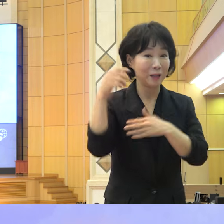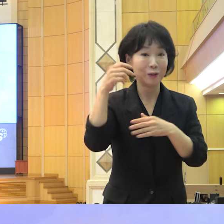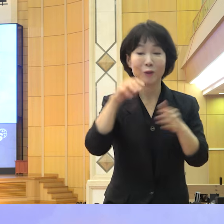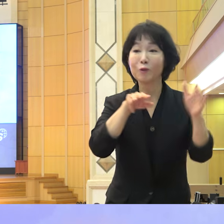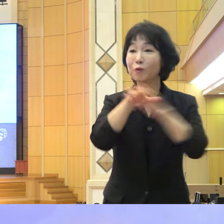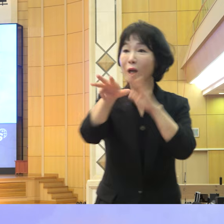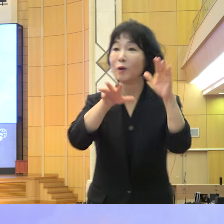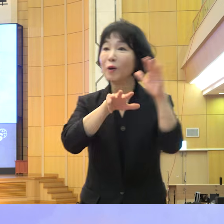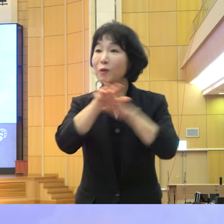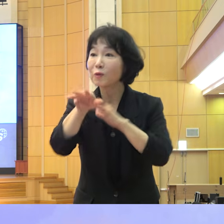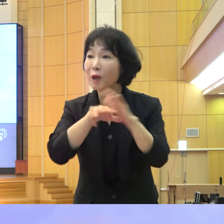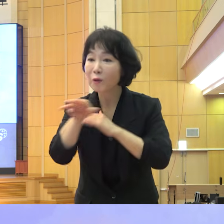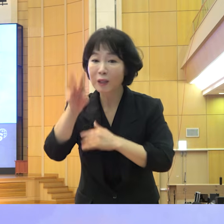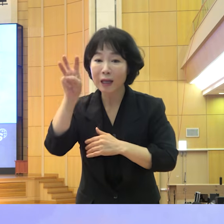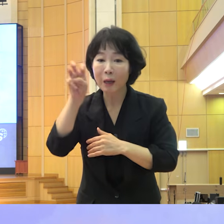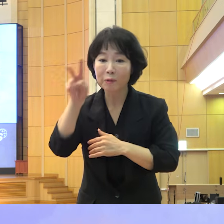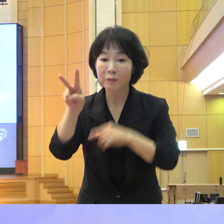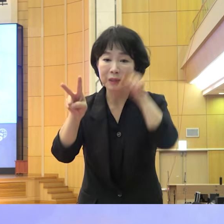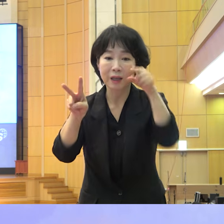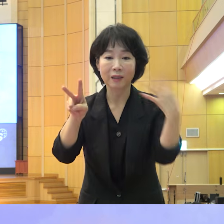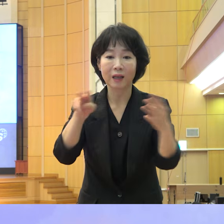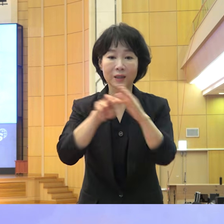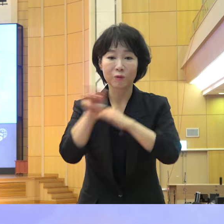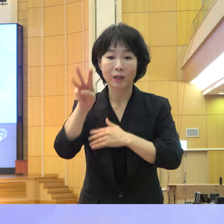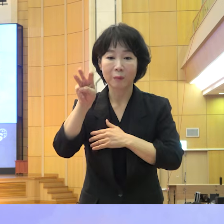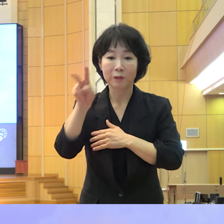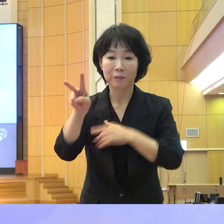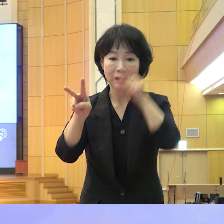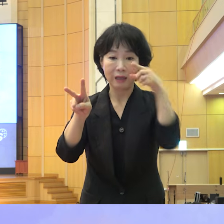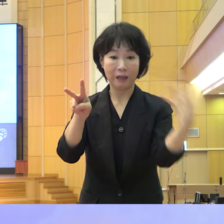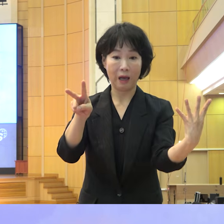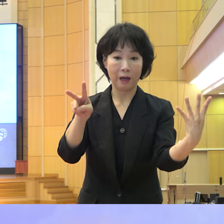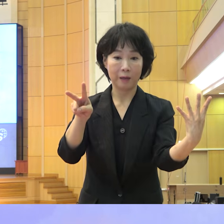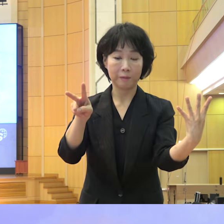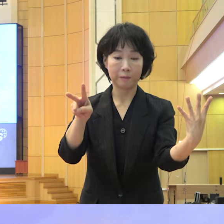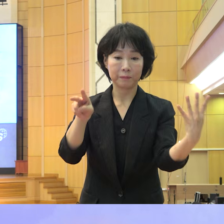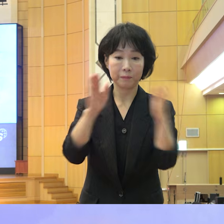출애굽기 32장 4절에 보니까 아론이